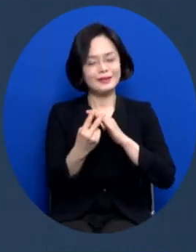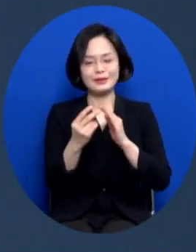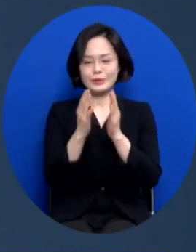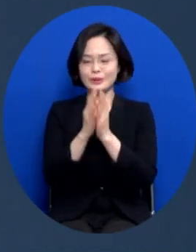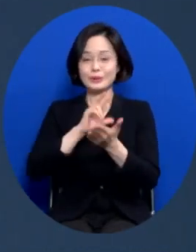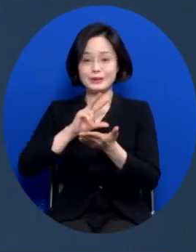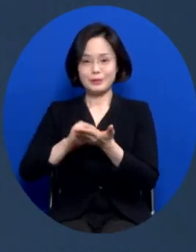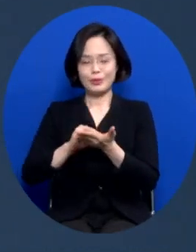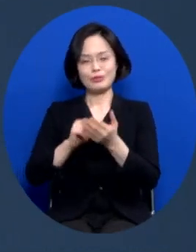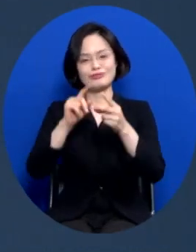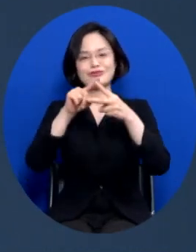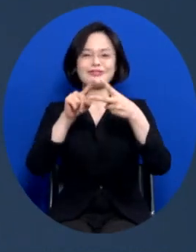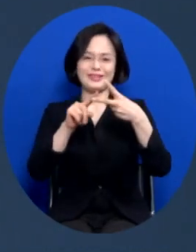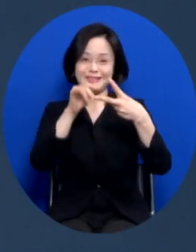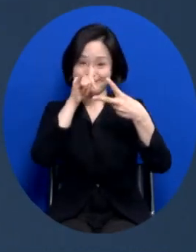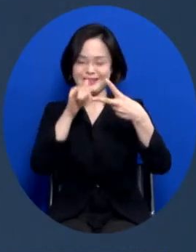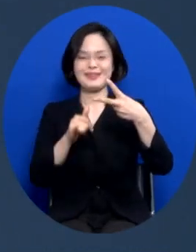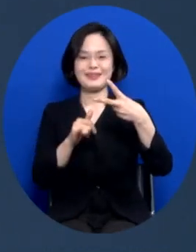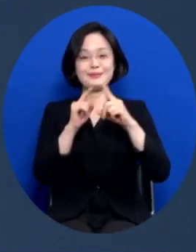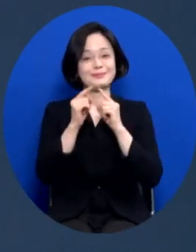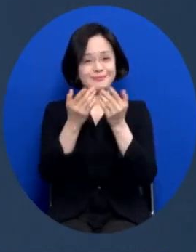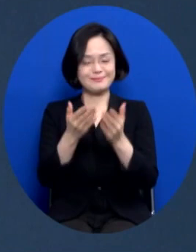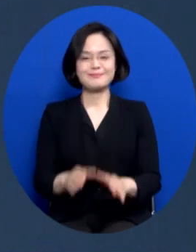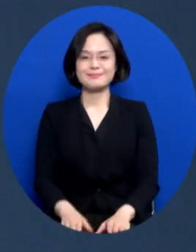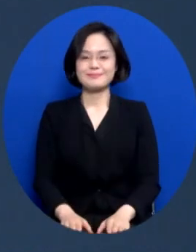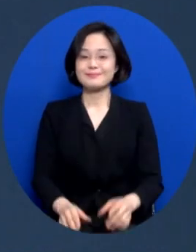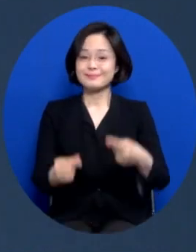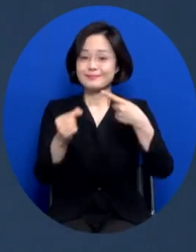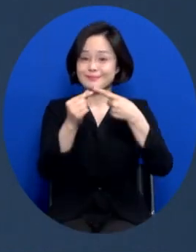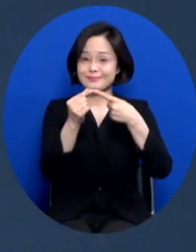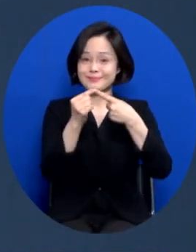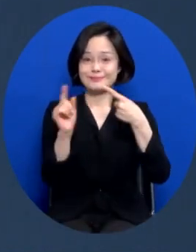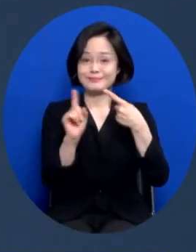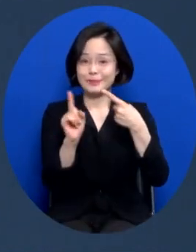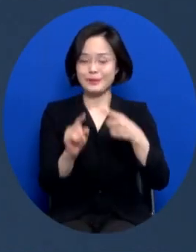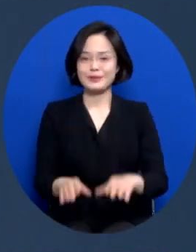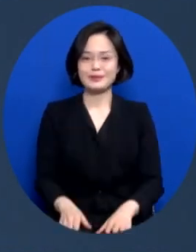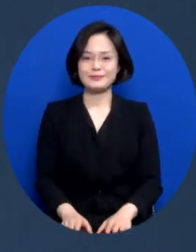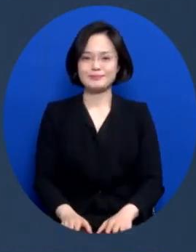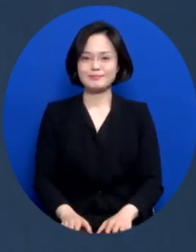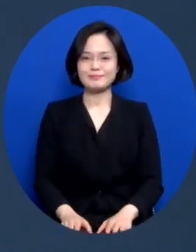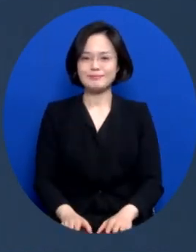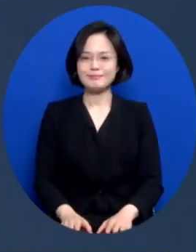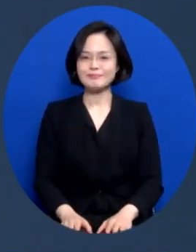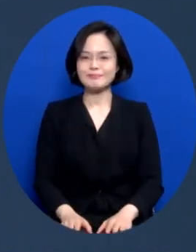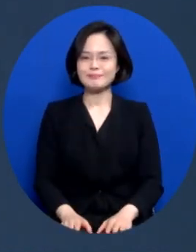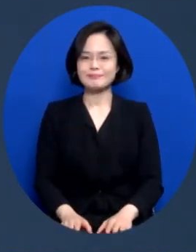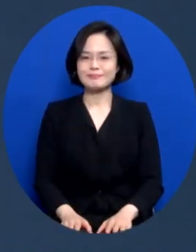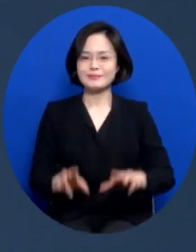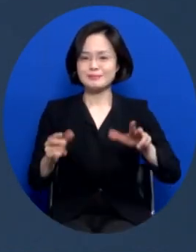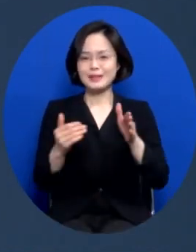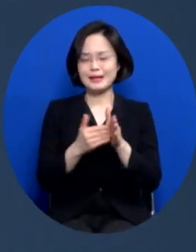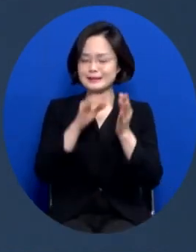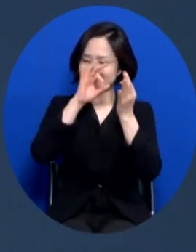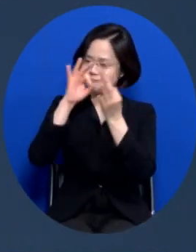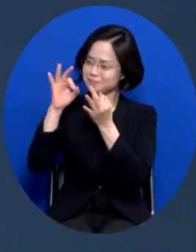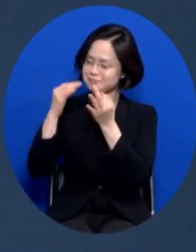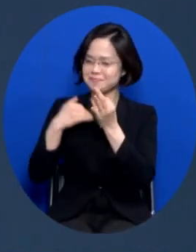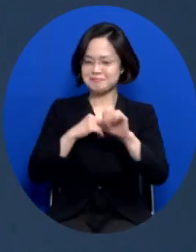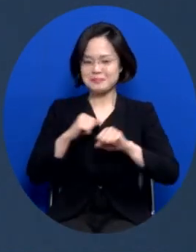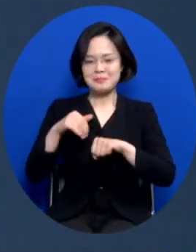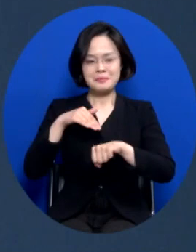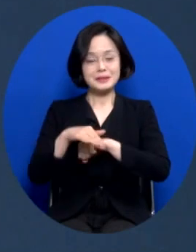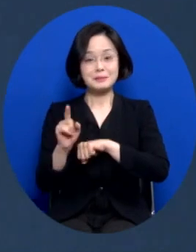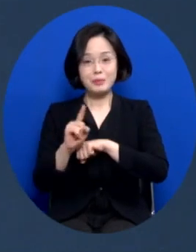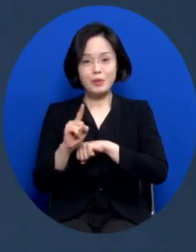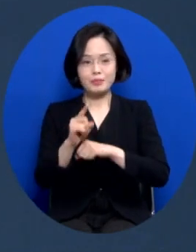말씀을 드리겠습니다 첫 번째는 지금까지는 수비적인 자세로 그동안에는 악법을